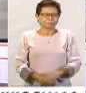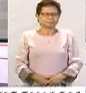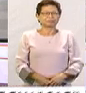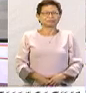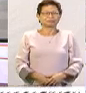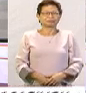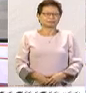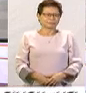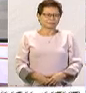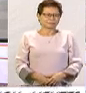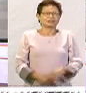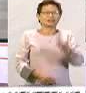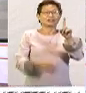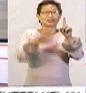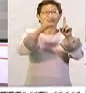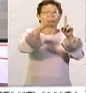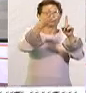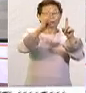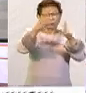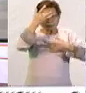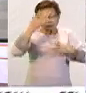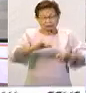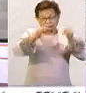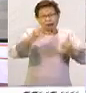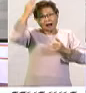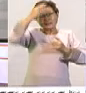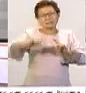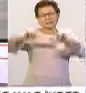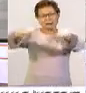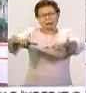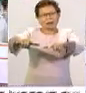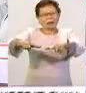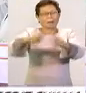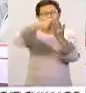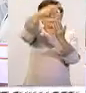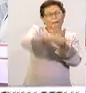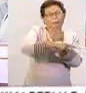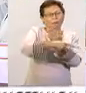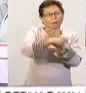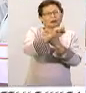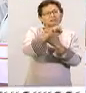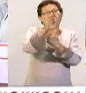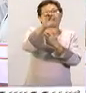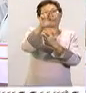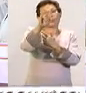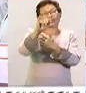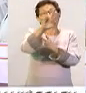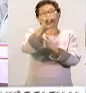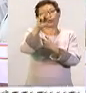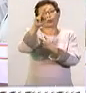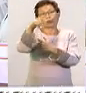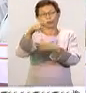Ya, seramai 117 pesakit dalam kalangan jemaah haji Malaysia diletakkan di bawah program Safari Wukuf Isnin lalu dan